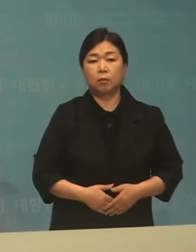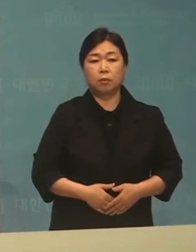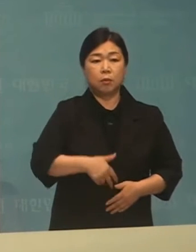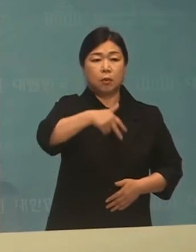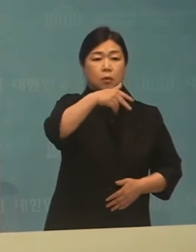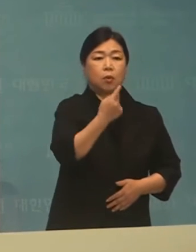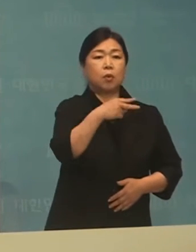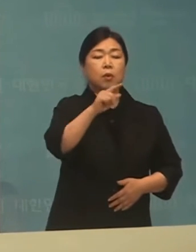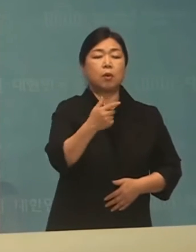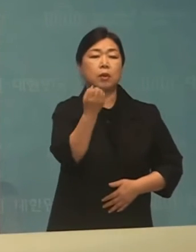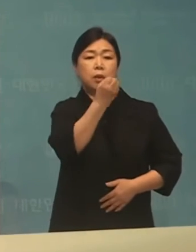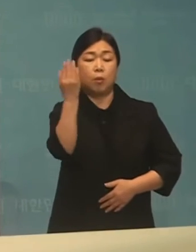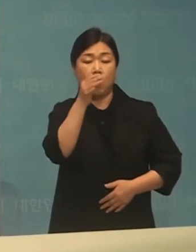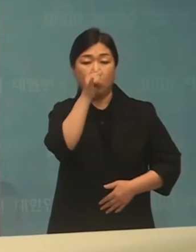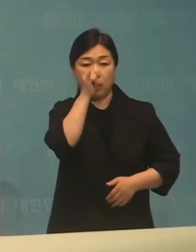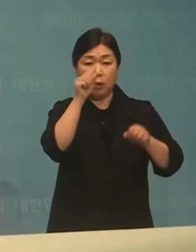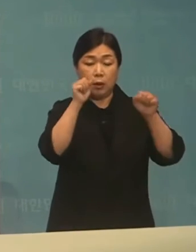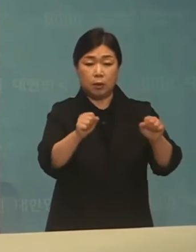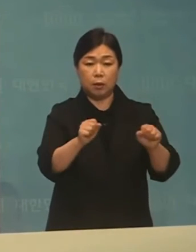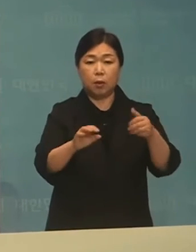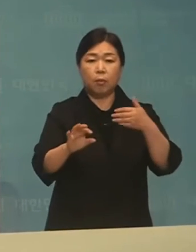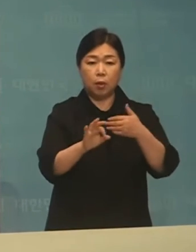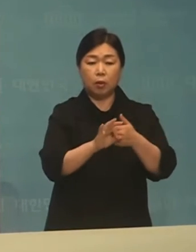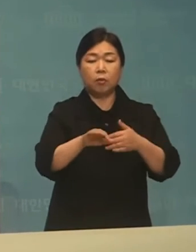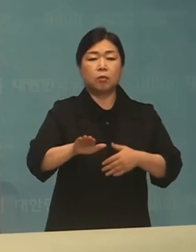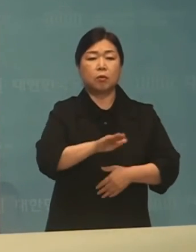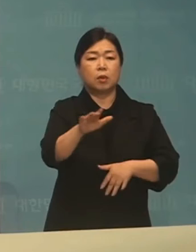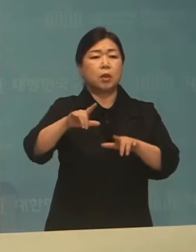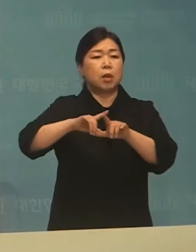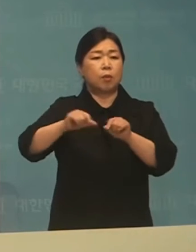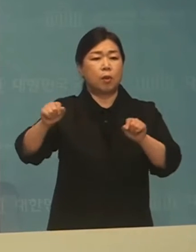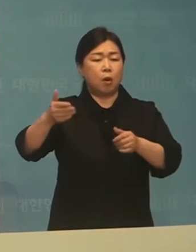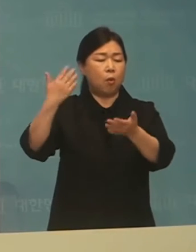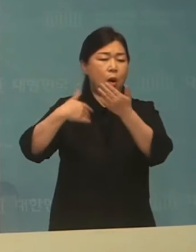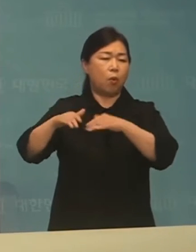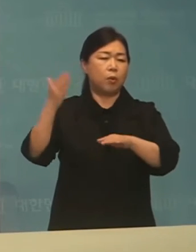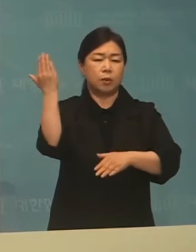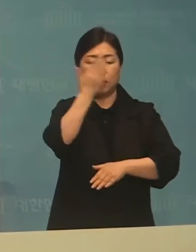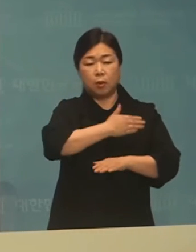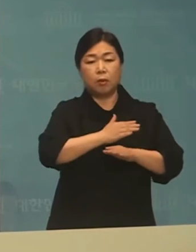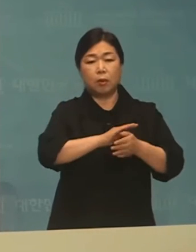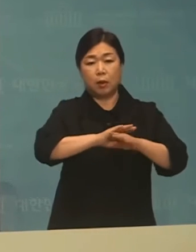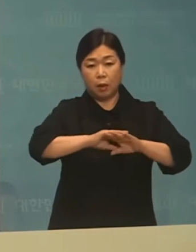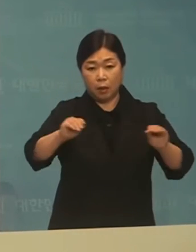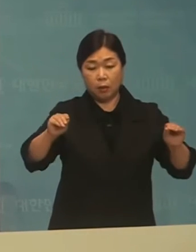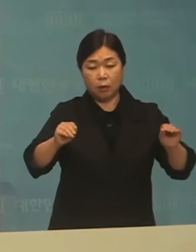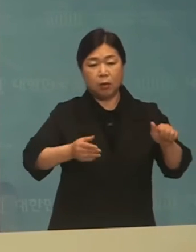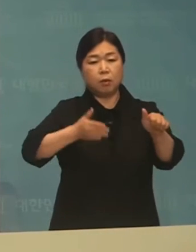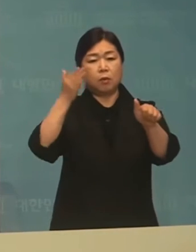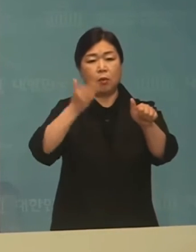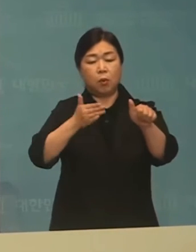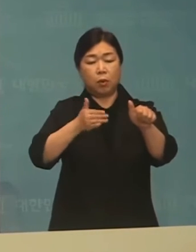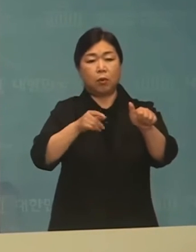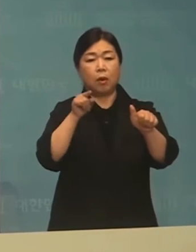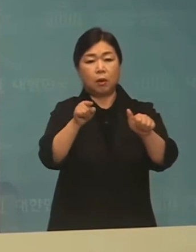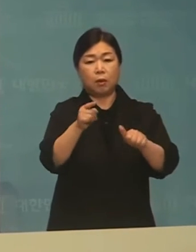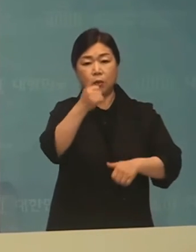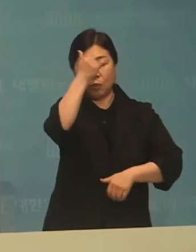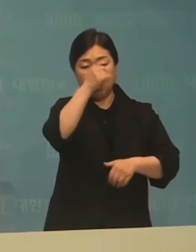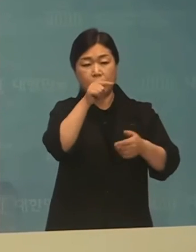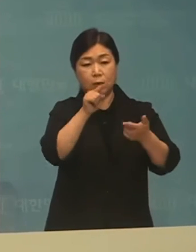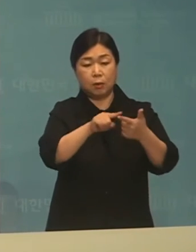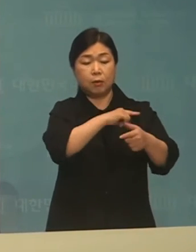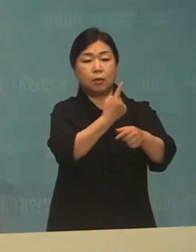조선일보가 존재하는 한 우리는 일본에게 과거 청산을 요구할 도덕적 자격이